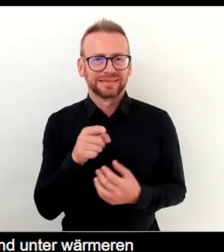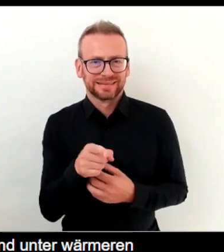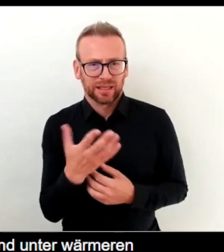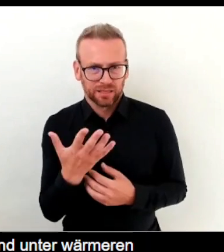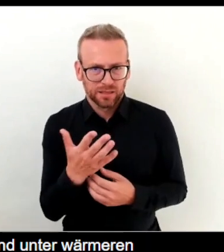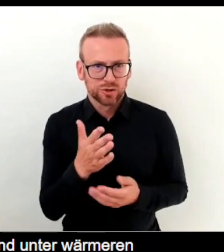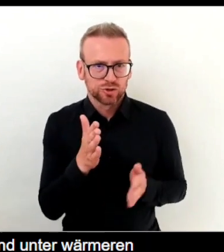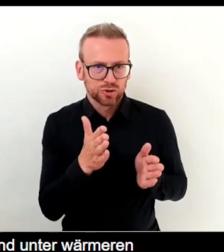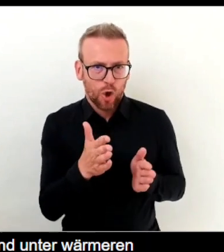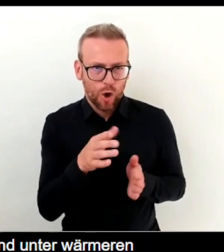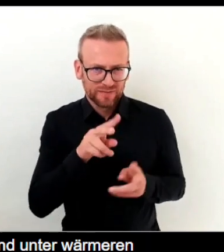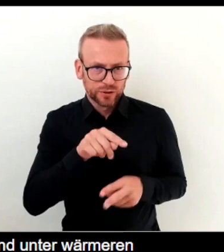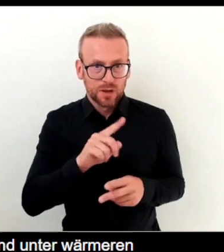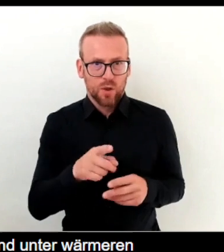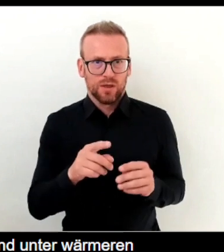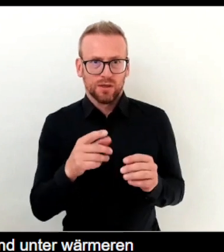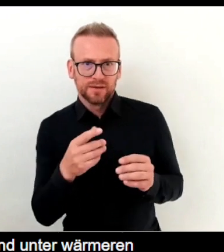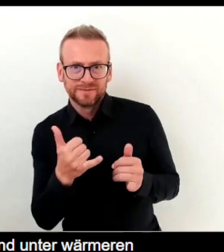noch einmal sehr herzlich für die freundliche Aufnahme.